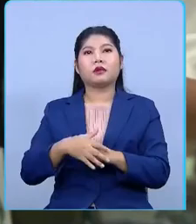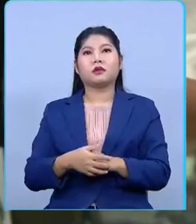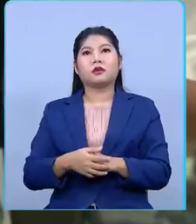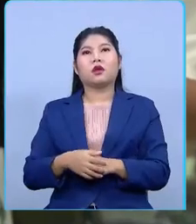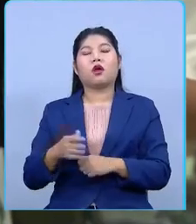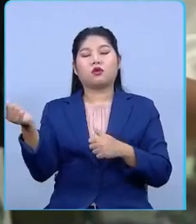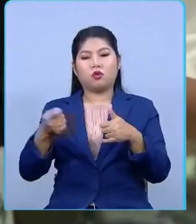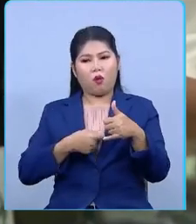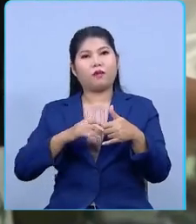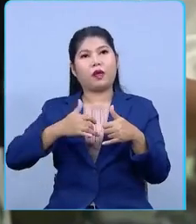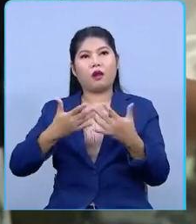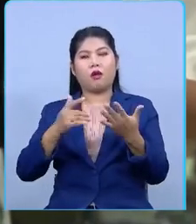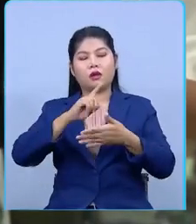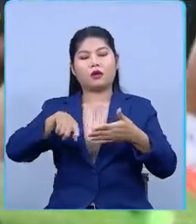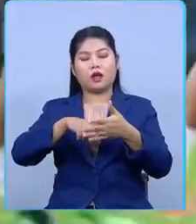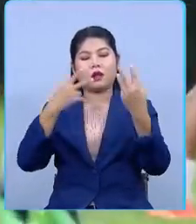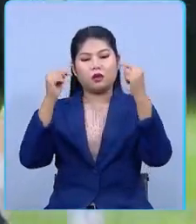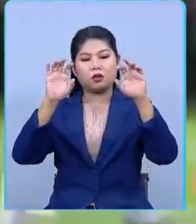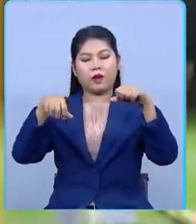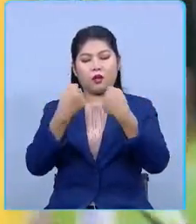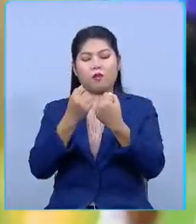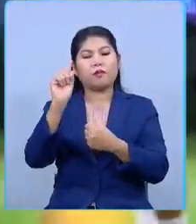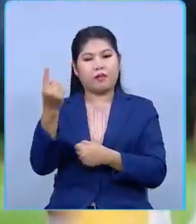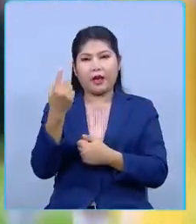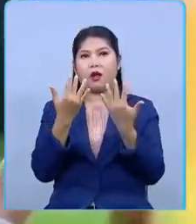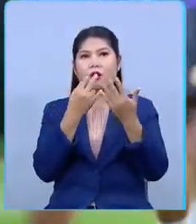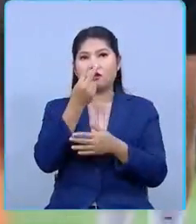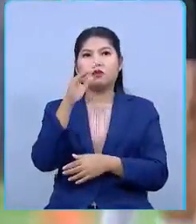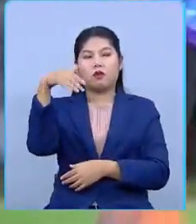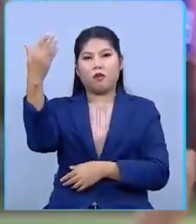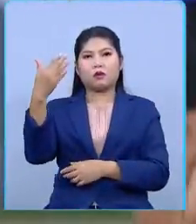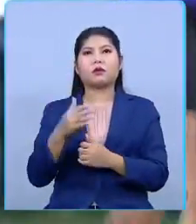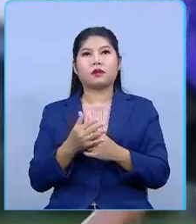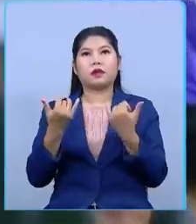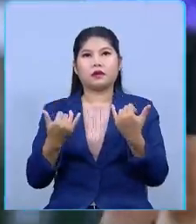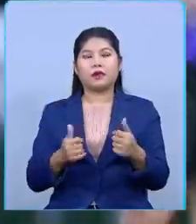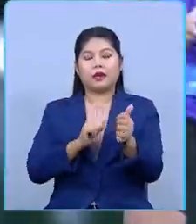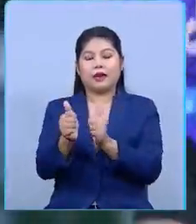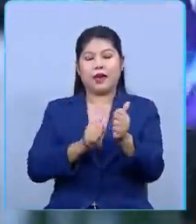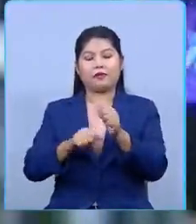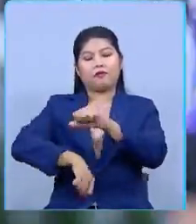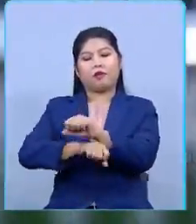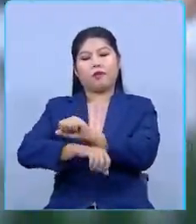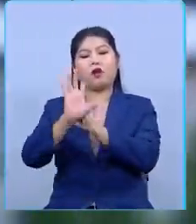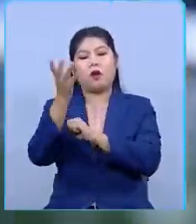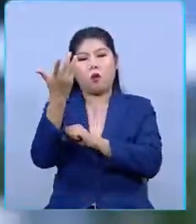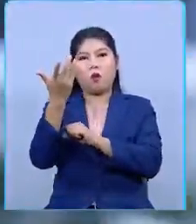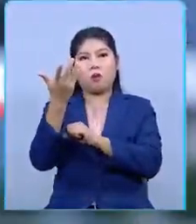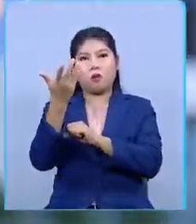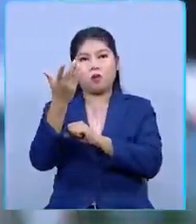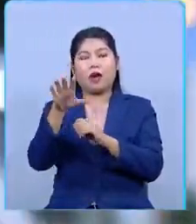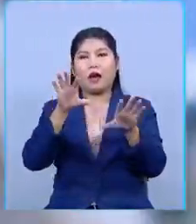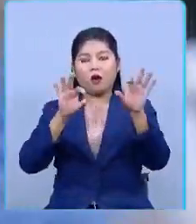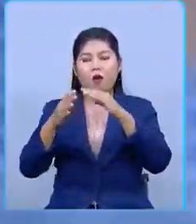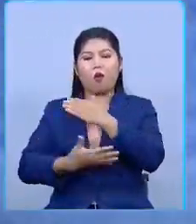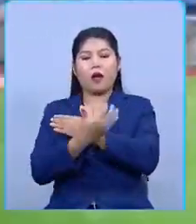ว่าน่าจะต้องรอให้มีการเลือกตั้งนายกสมาคมคนใหม่เสร็จสิ้นซะก่อนโดยแมตช์ที่ใกล้ที่สุดก็คือฟุตบอลโลกรอบคัดเลือกซึ่งอาจจะ